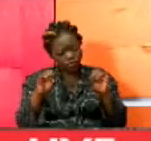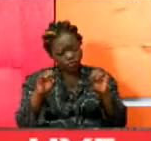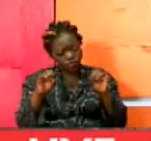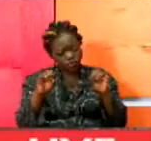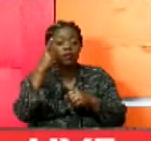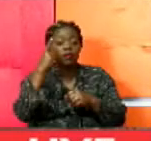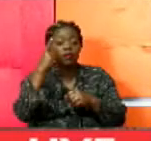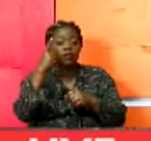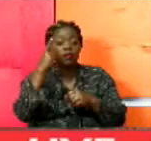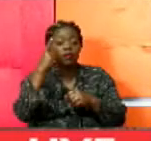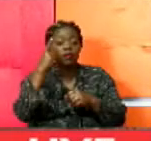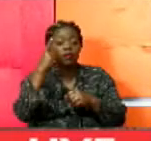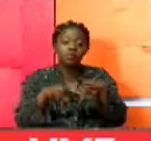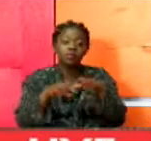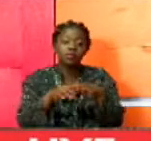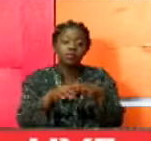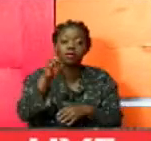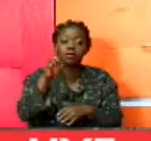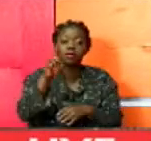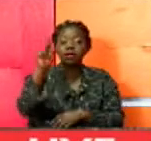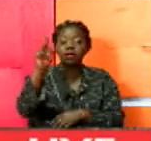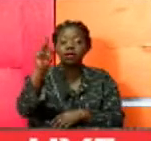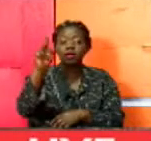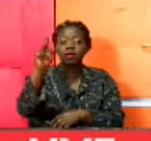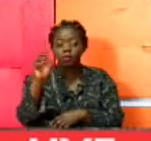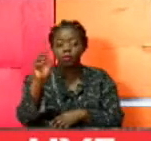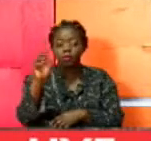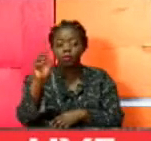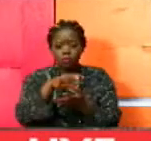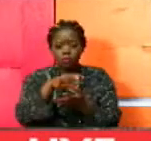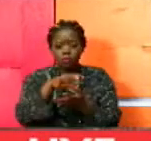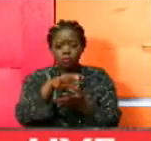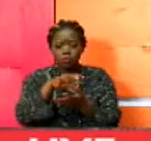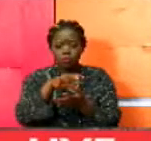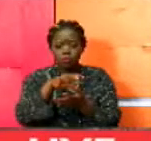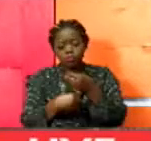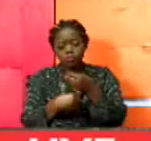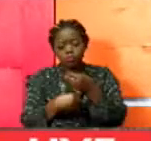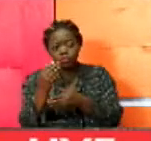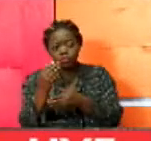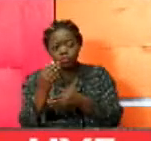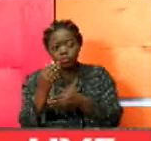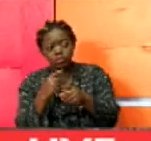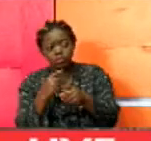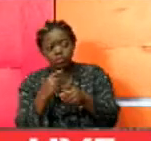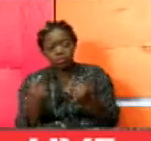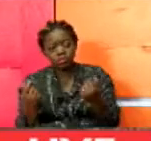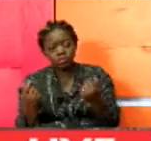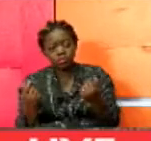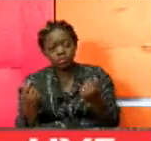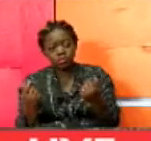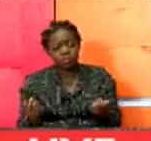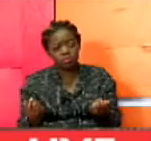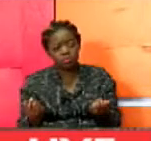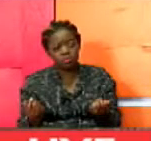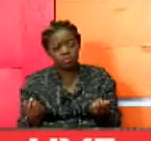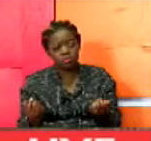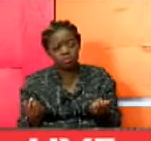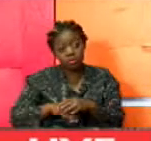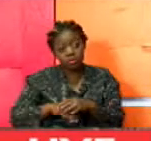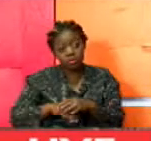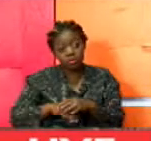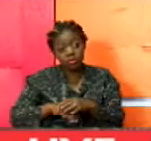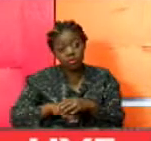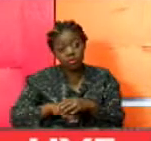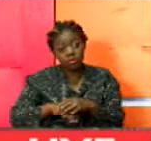kikulu. Ddaako ono akigoya nnyo n'ozuukuka oluusi n'ozuukuka ng'ate okeereye.